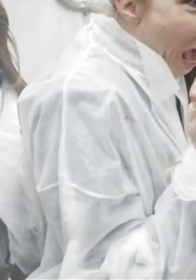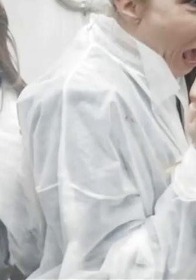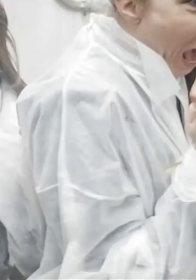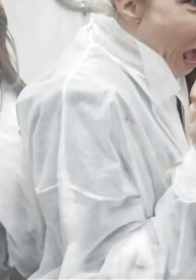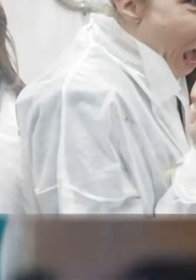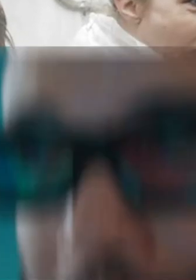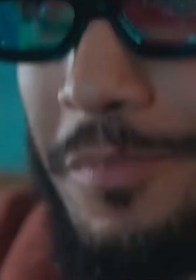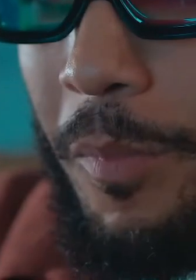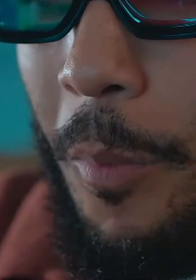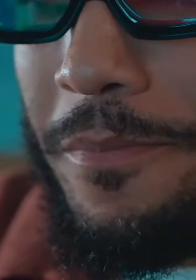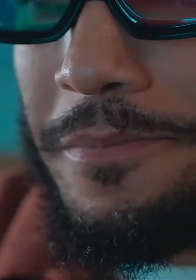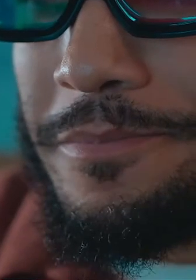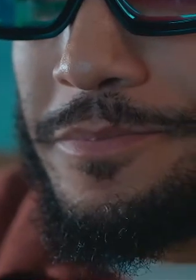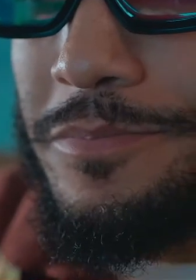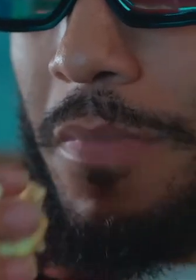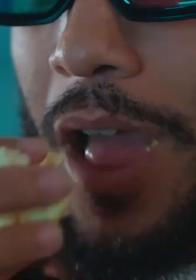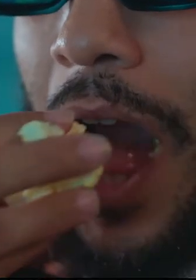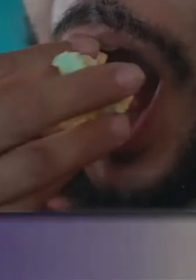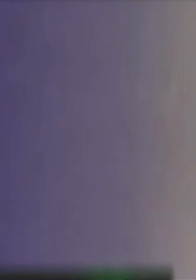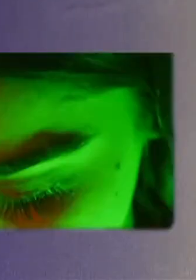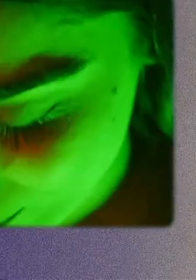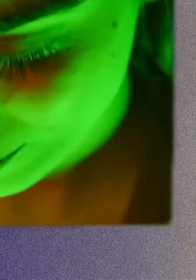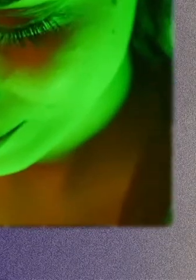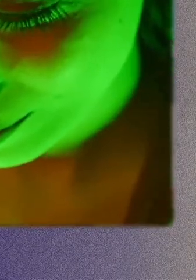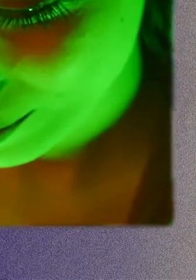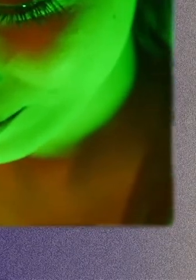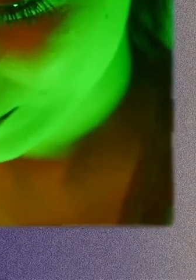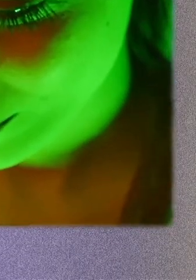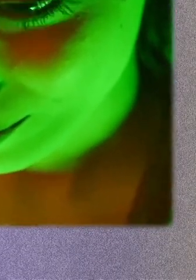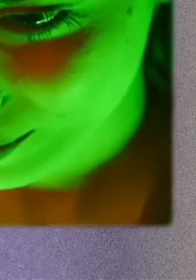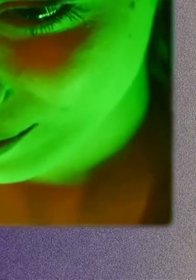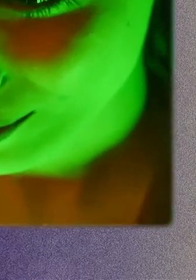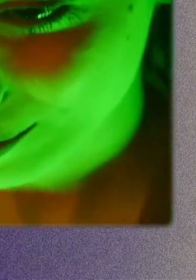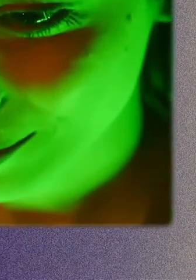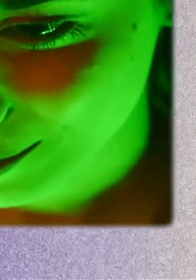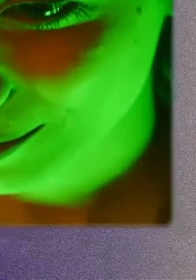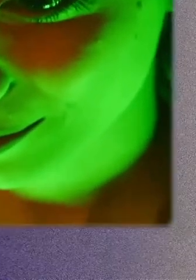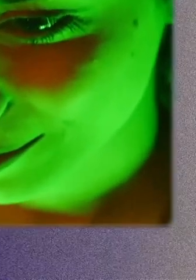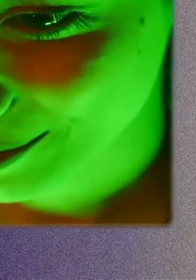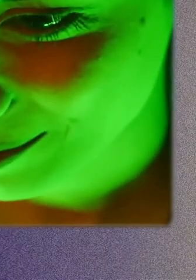on distingue trois catégories d'amateur de fronen